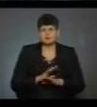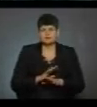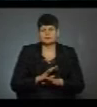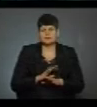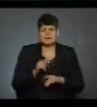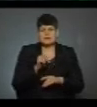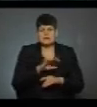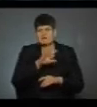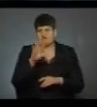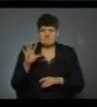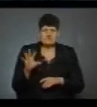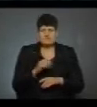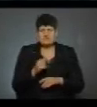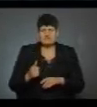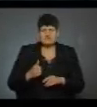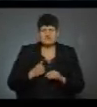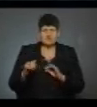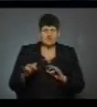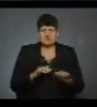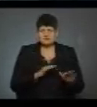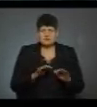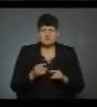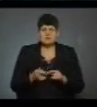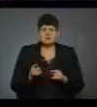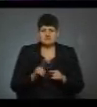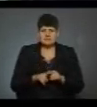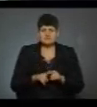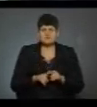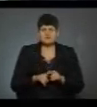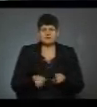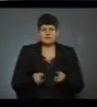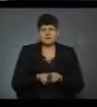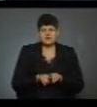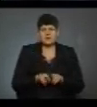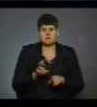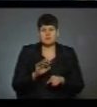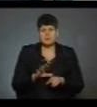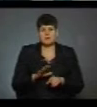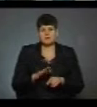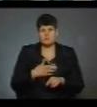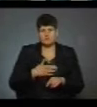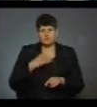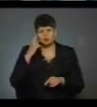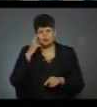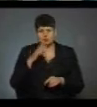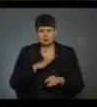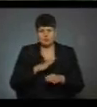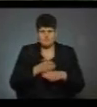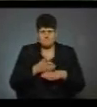ті всі військові справи. Це так, вимовити, був, ну, на мою думку, переломний